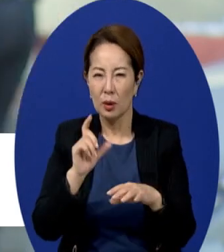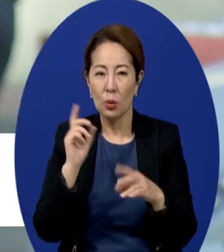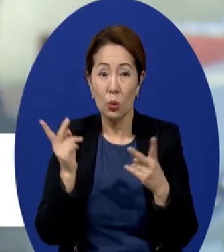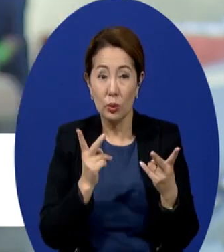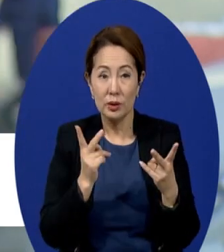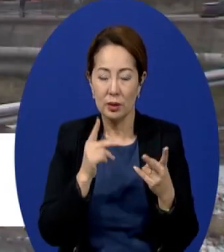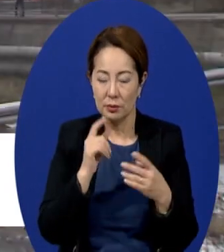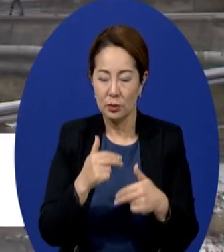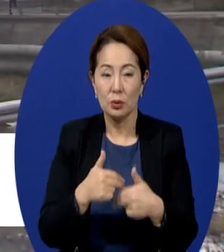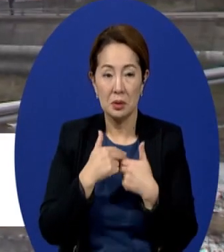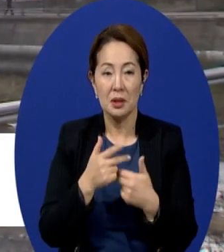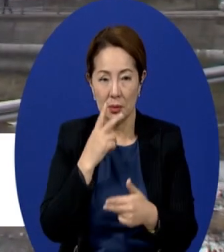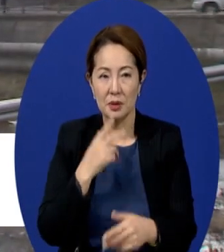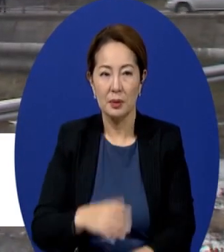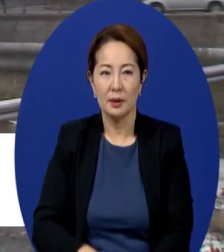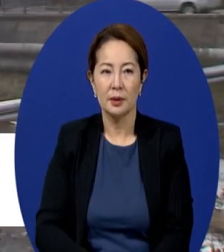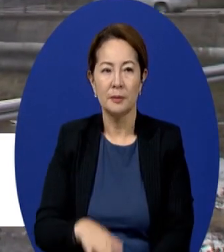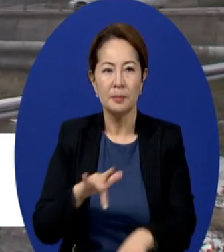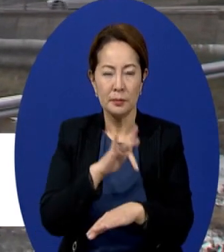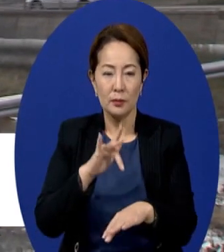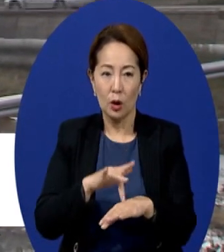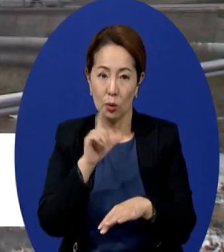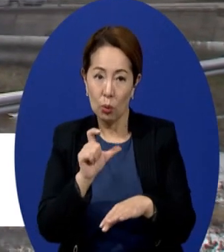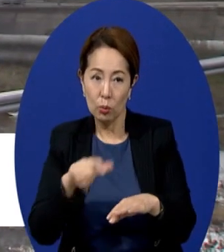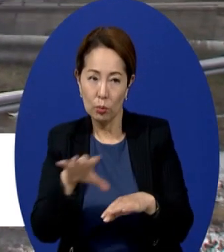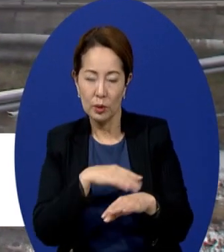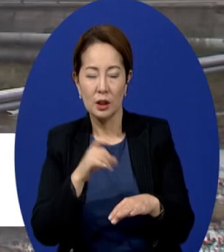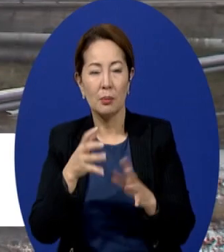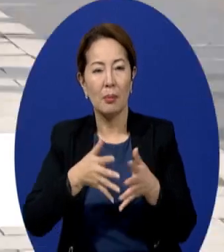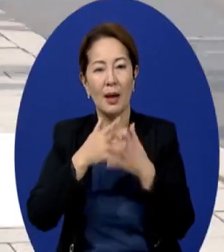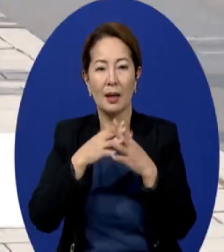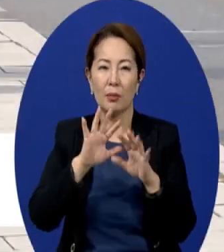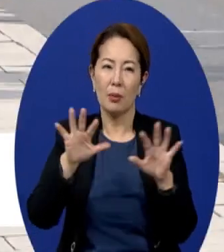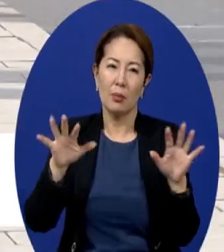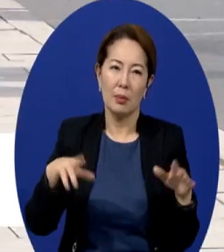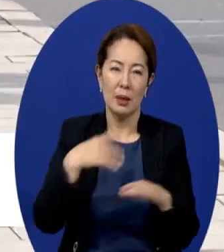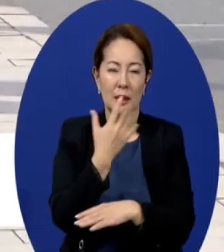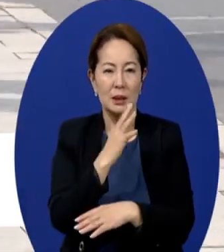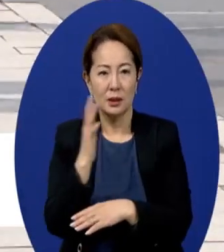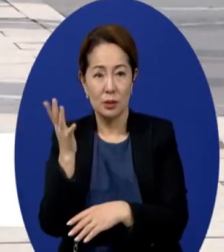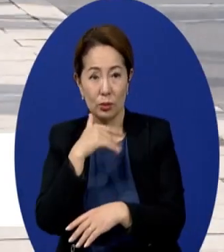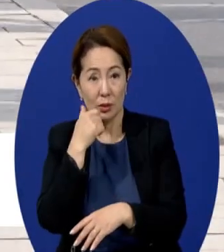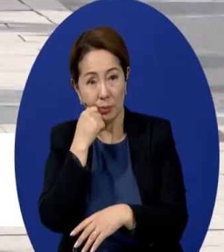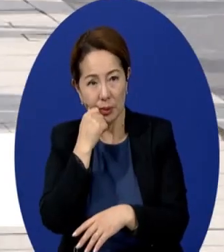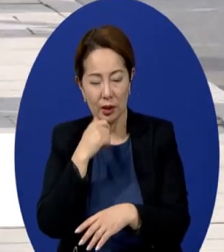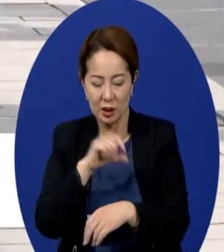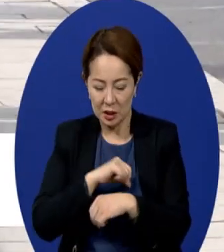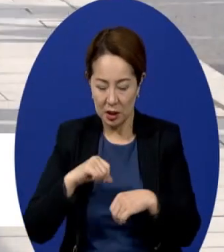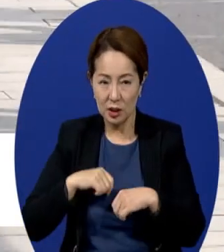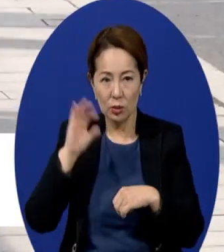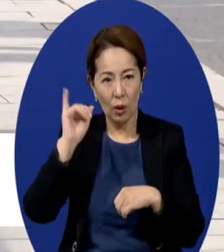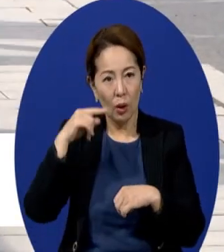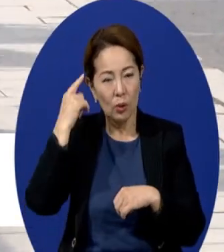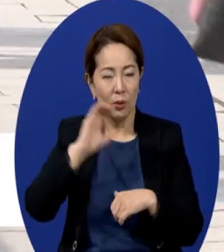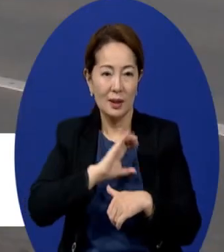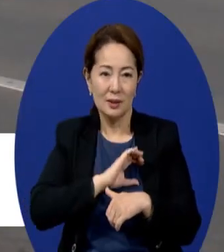бас тустай. Хэрэг хотын хүн гэвэл дэд бүтц барилга байгууламж цэцэрлэг талбайн түүний бий махад харин хотын иргэдэн түүний оюун сэтгэл